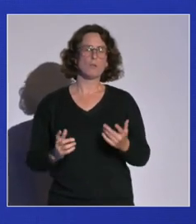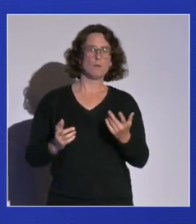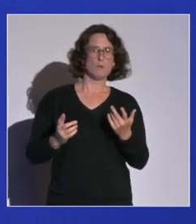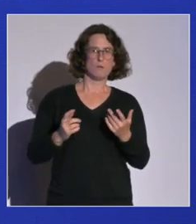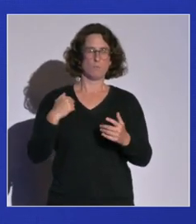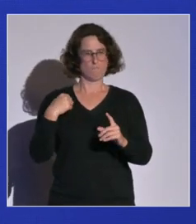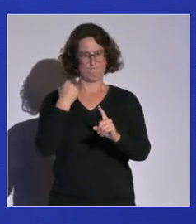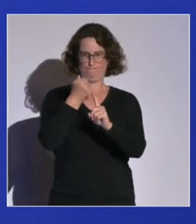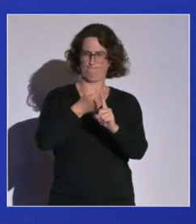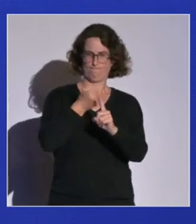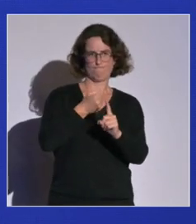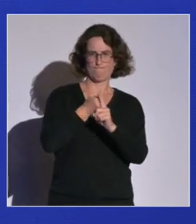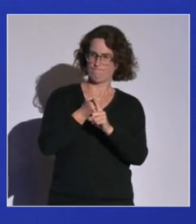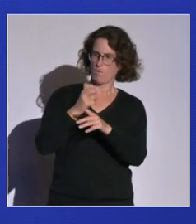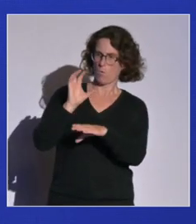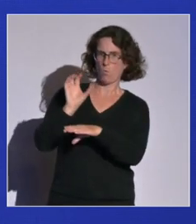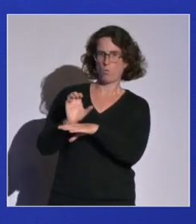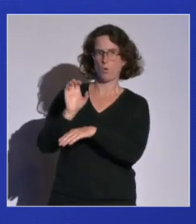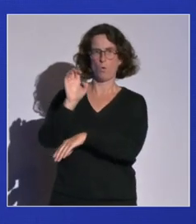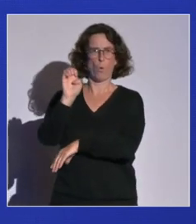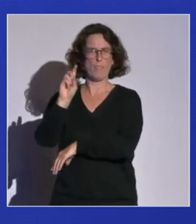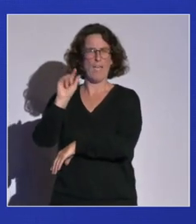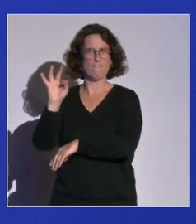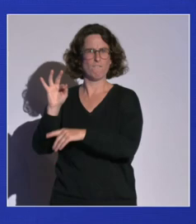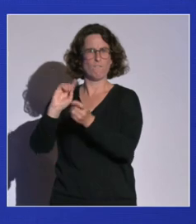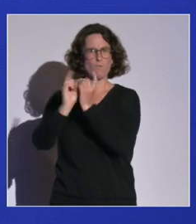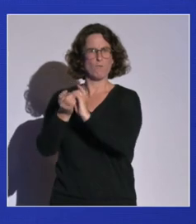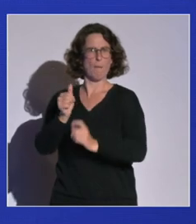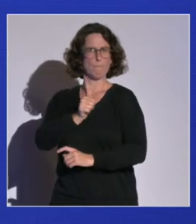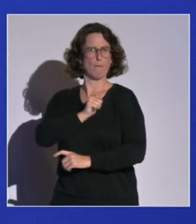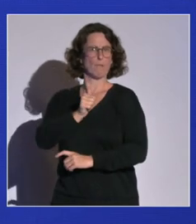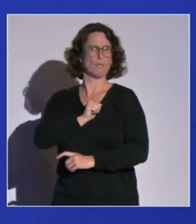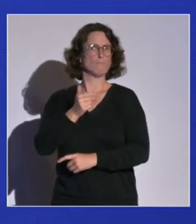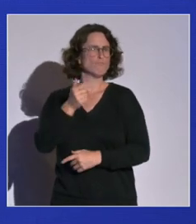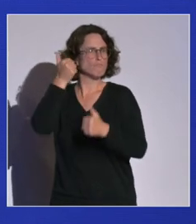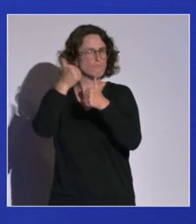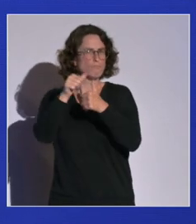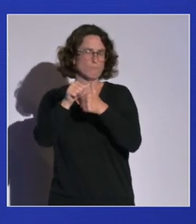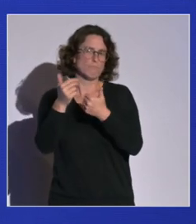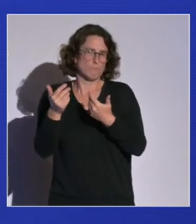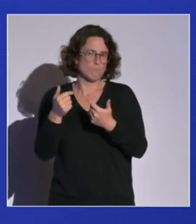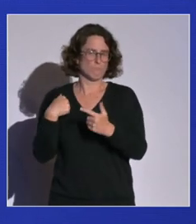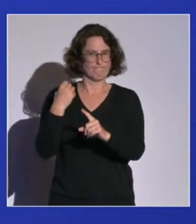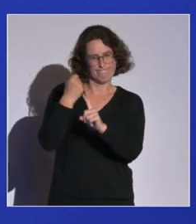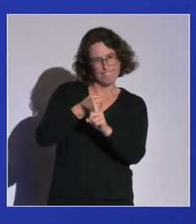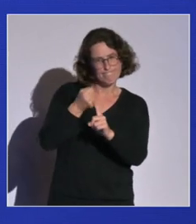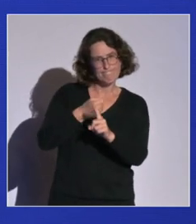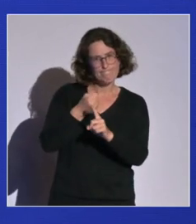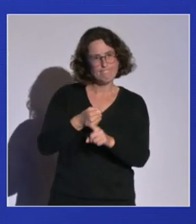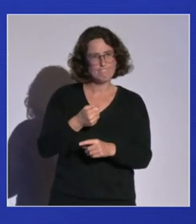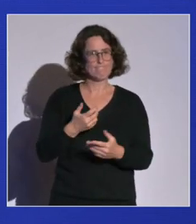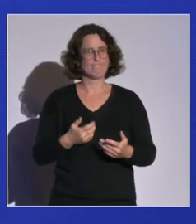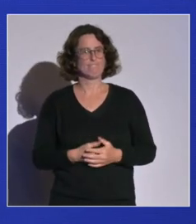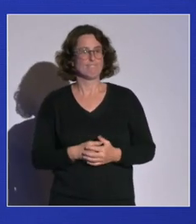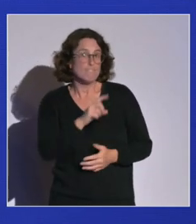contre la privatisation d'EDF, je dis ça au passage, on s'en souviendra, pas, mais en tout cas ça mériterait qu'on s'en